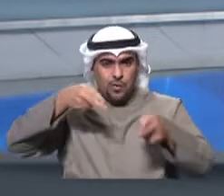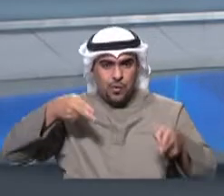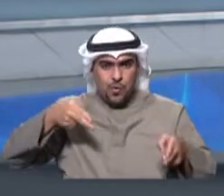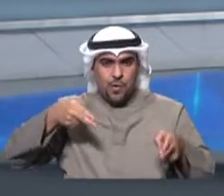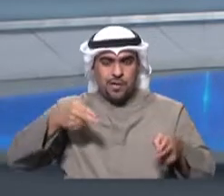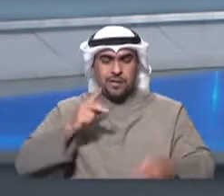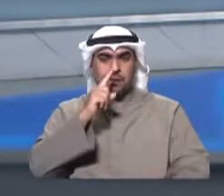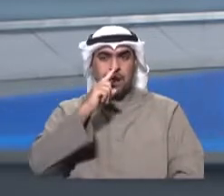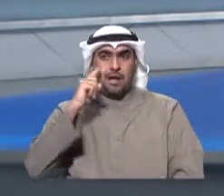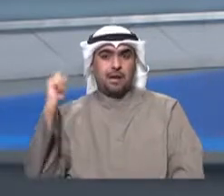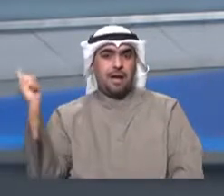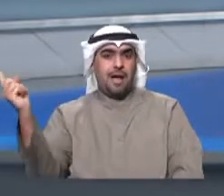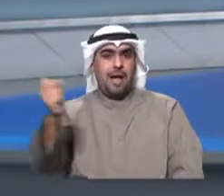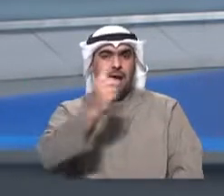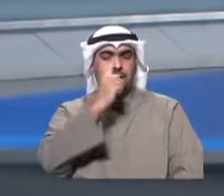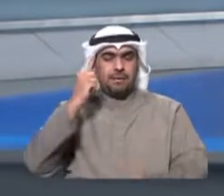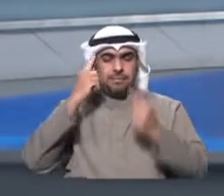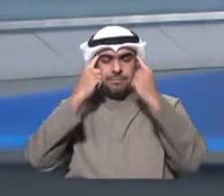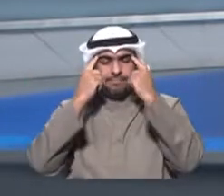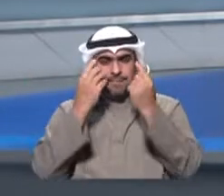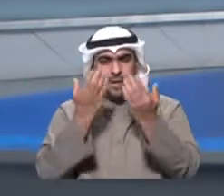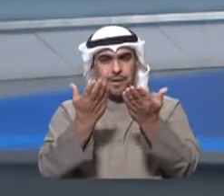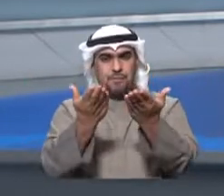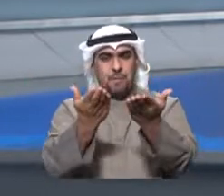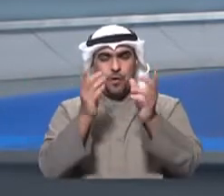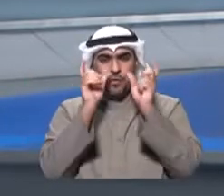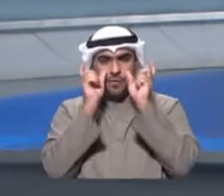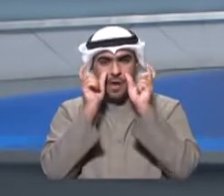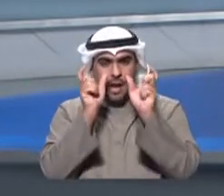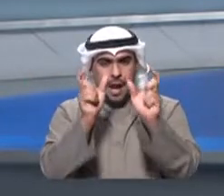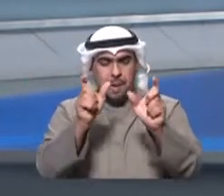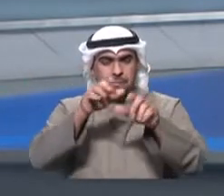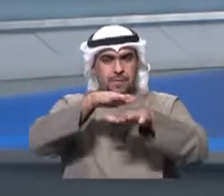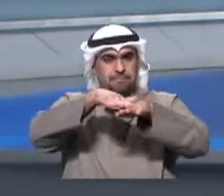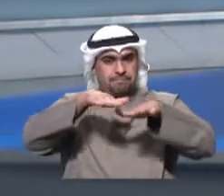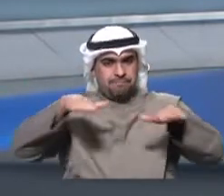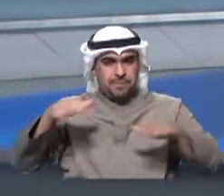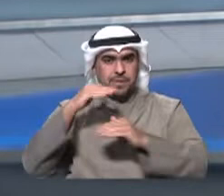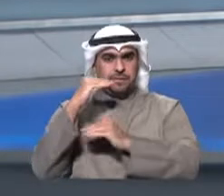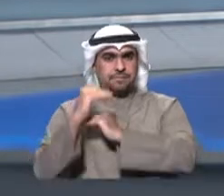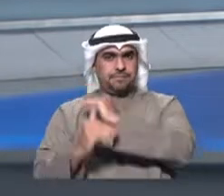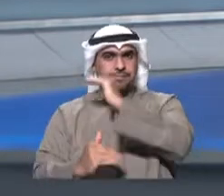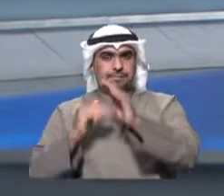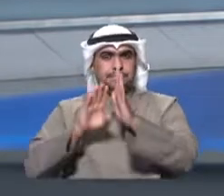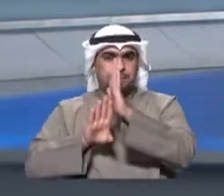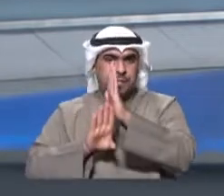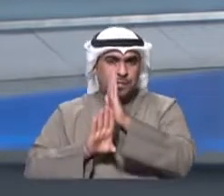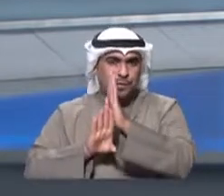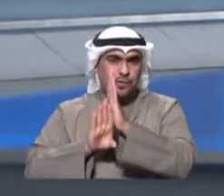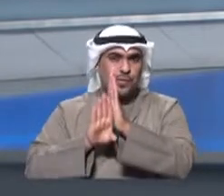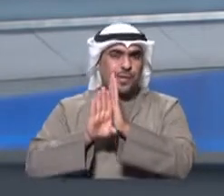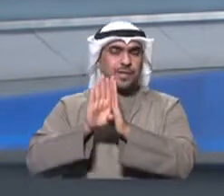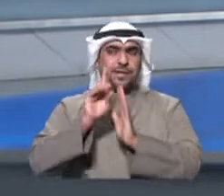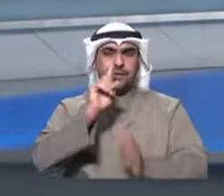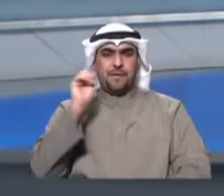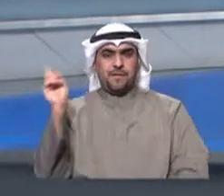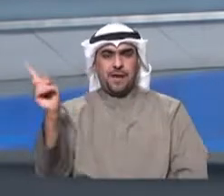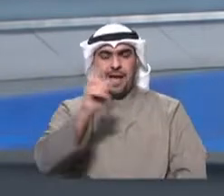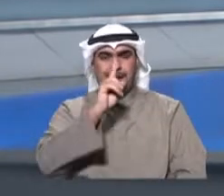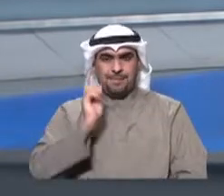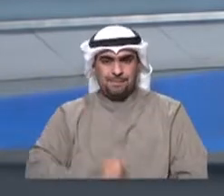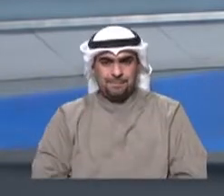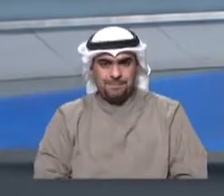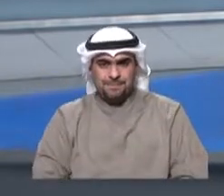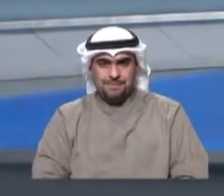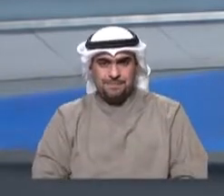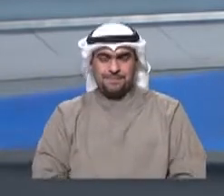مكانته والمحافظة على أمنه واستقراره ودفع عملية التنمية فيه بشتى المجالات.